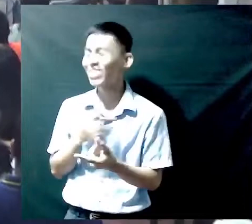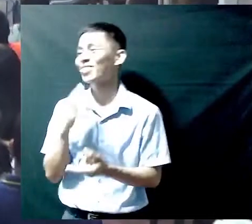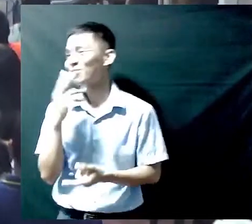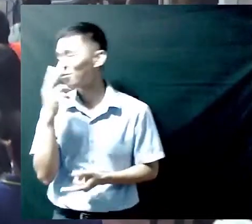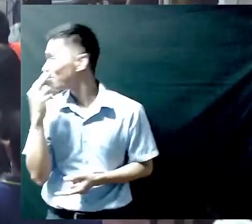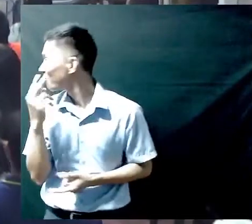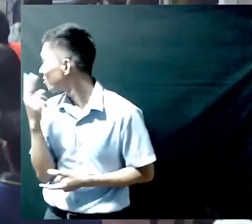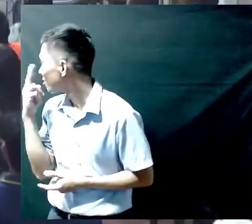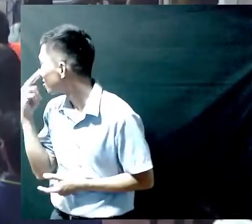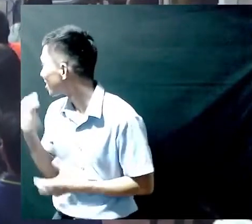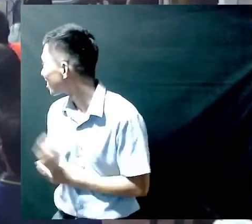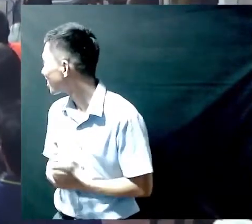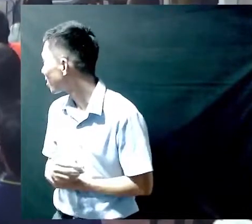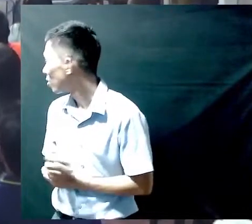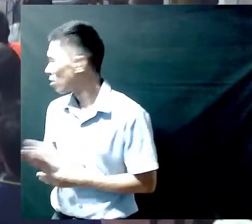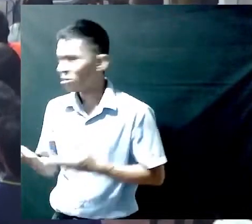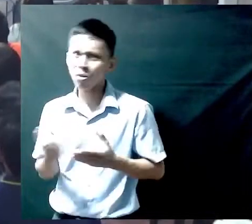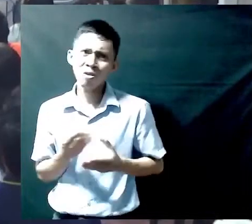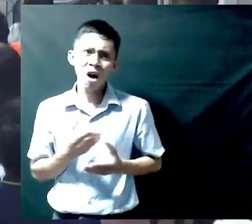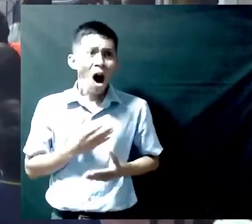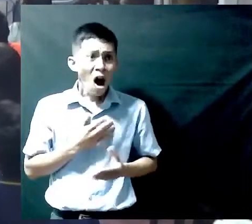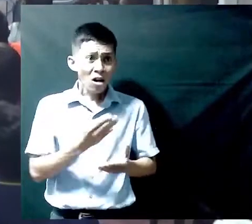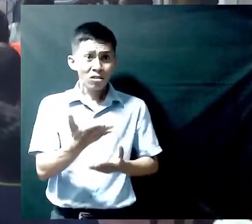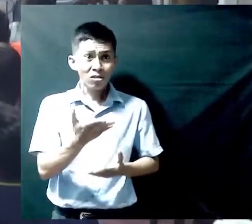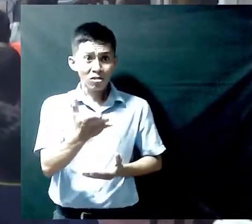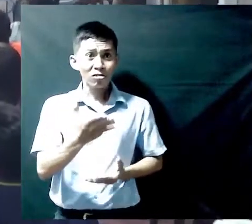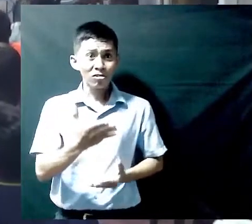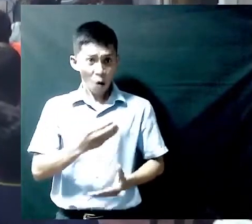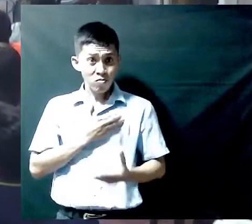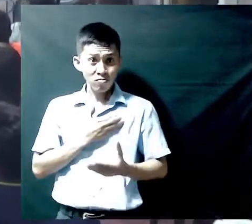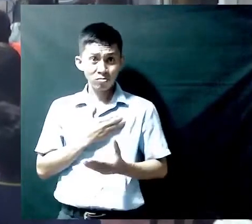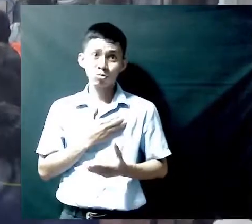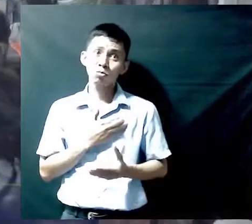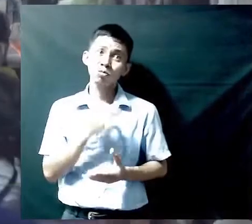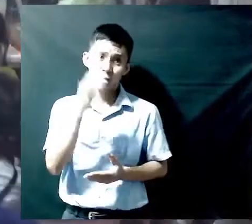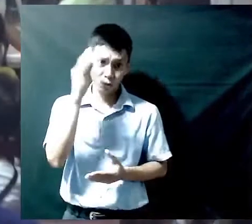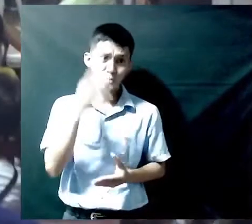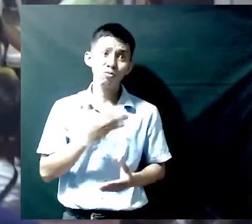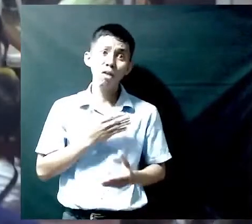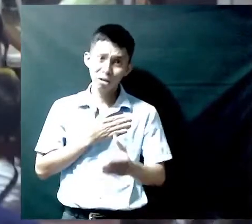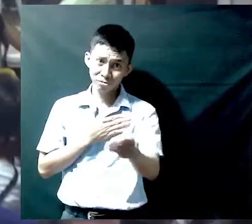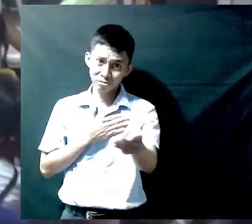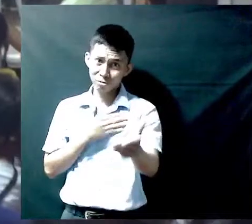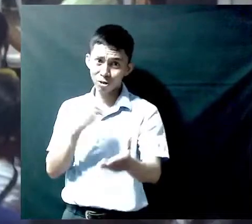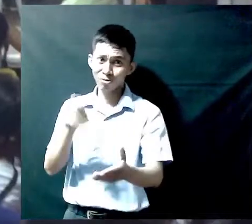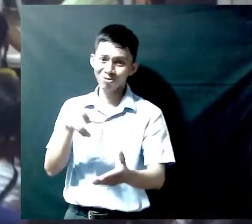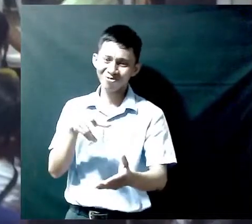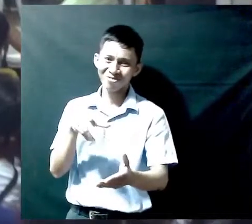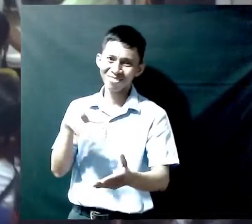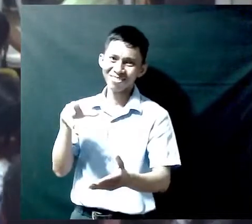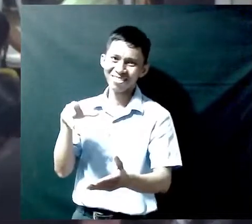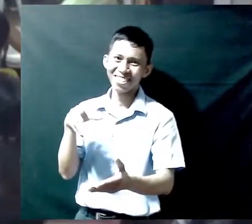Parang ano, ang bigat ng damdamin niya. Pastor, akin yan eh.